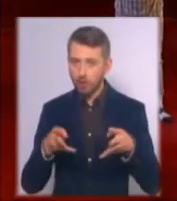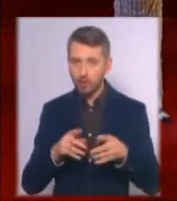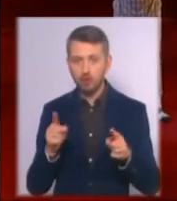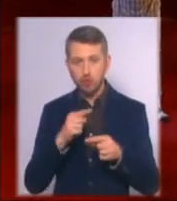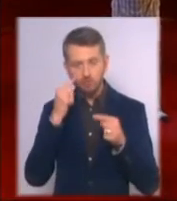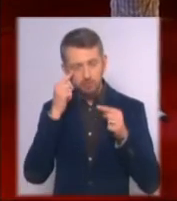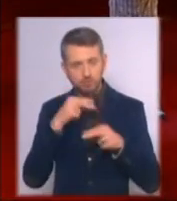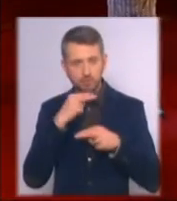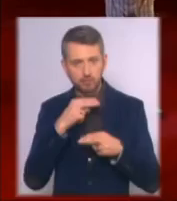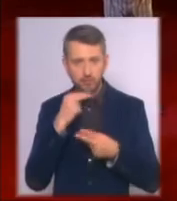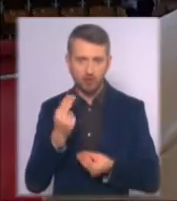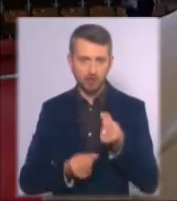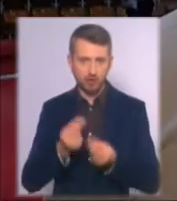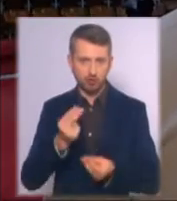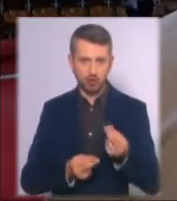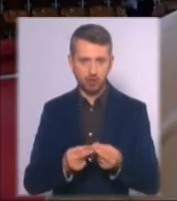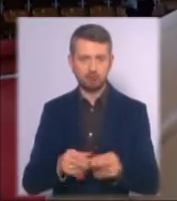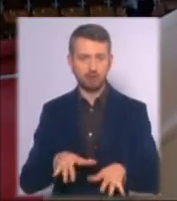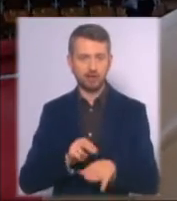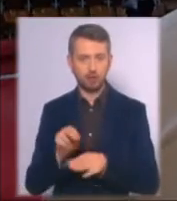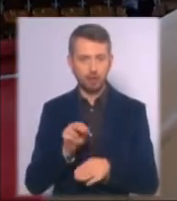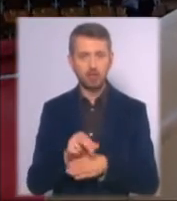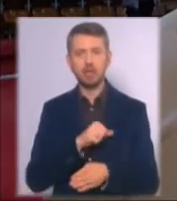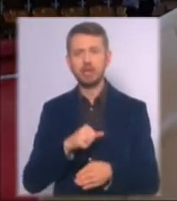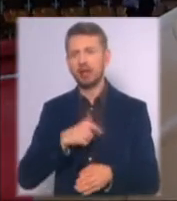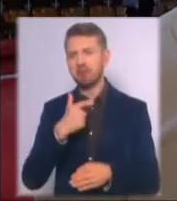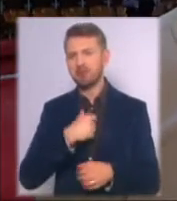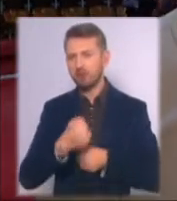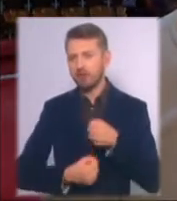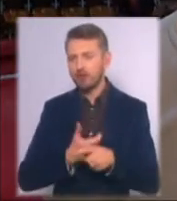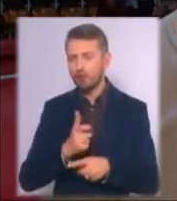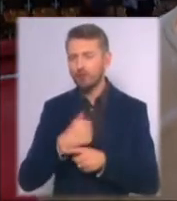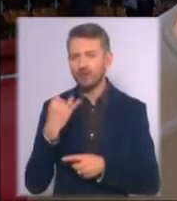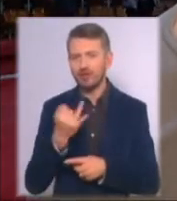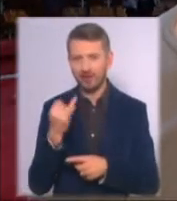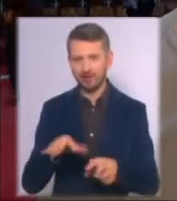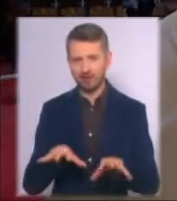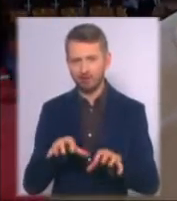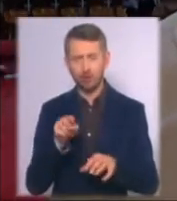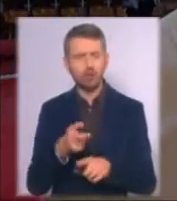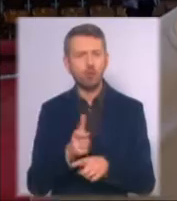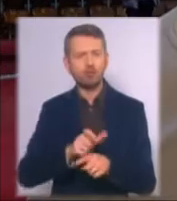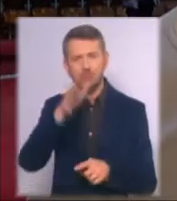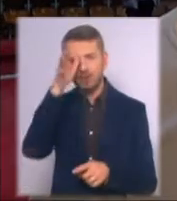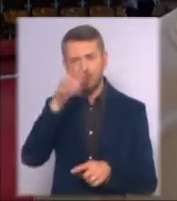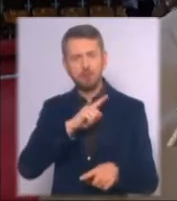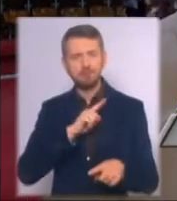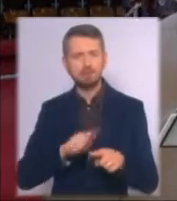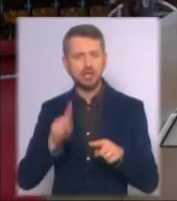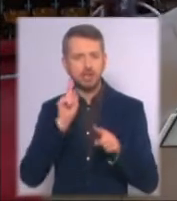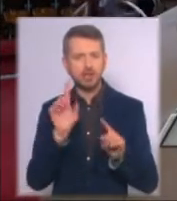сконцентруватися, жартує дресирувальник. Сам по себе медведь, оно очень интересное животное, оно очень интеллектуально, и оно очень быстро